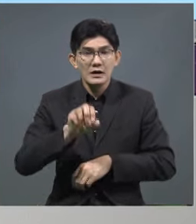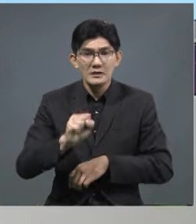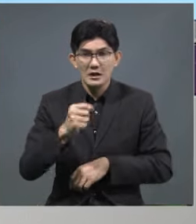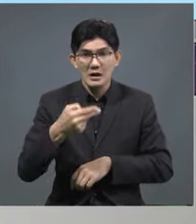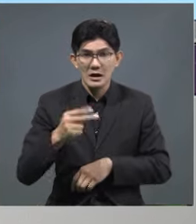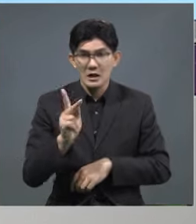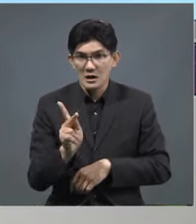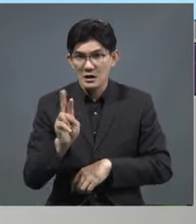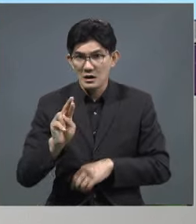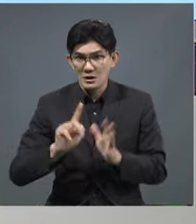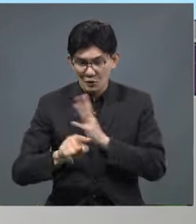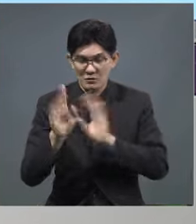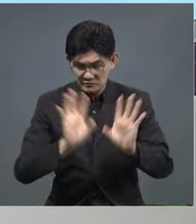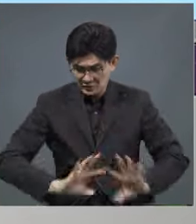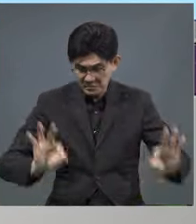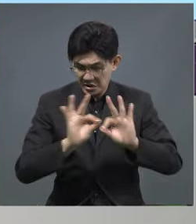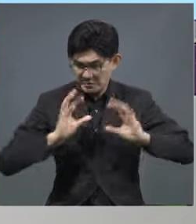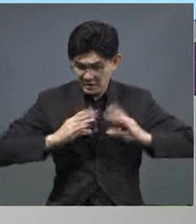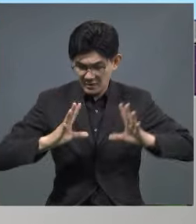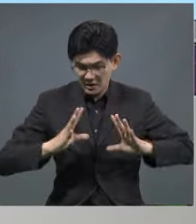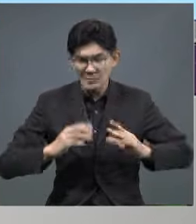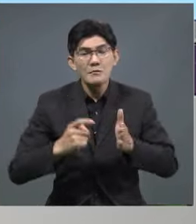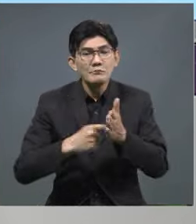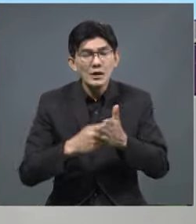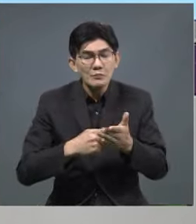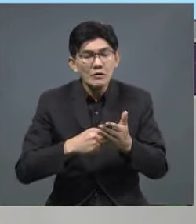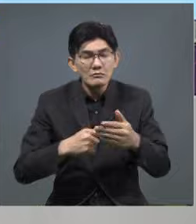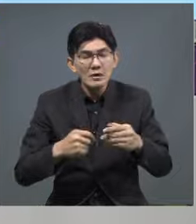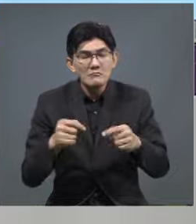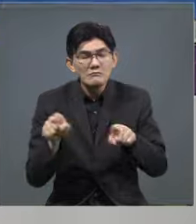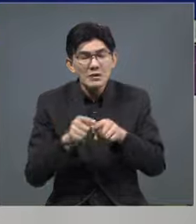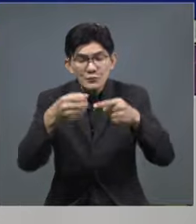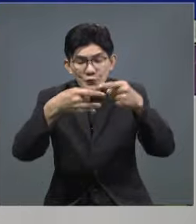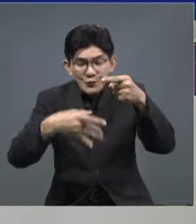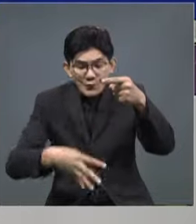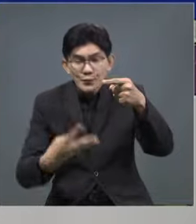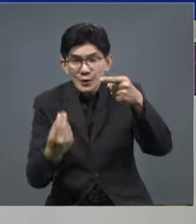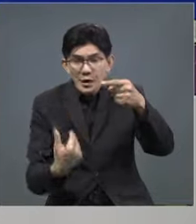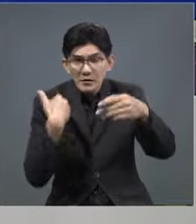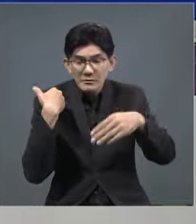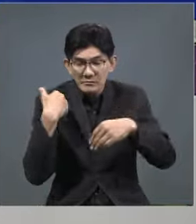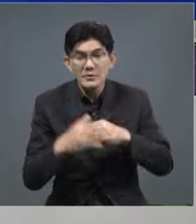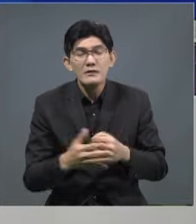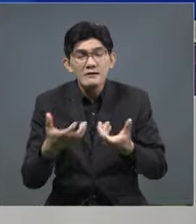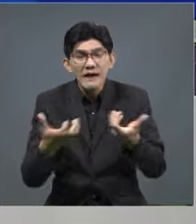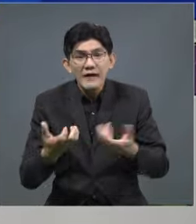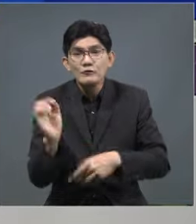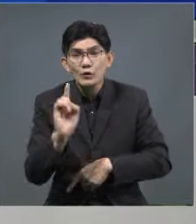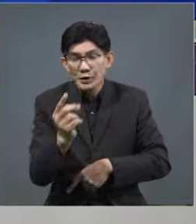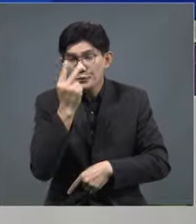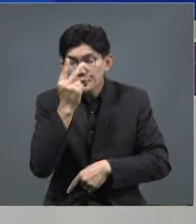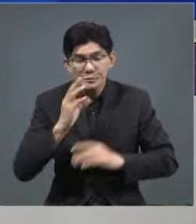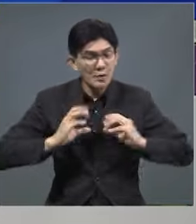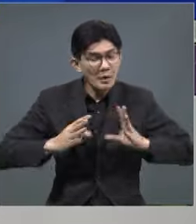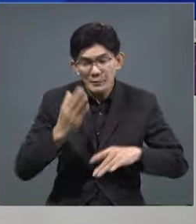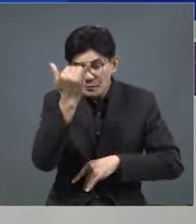ครับเดี๋ยวเรามาดูนะครับว่าเหตุผลแยกเป็นข้อๆกันเลยนะครับว่าทำไมเครือข่ายสหกรณ์บางส่วนถึงไม่เห็นด้วยไม่เห็นด้ว